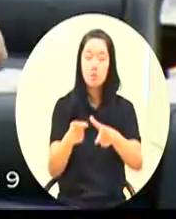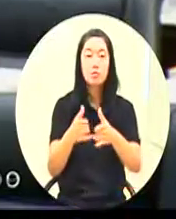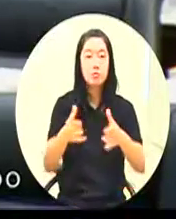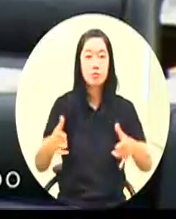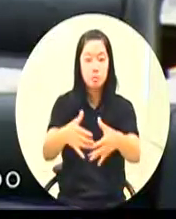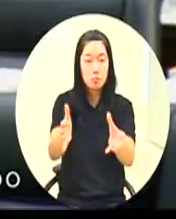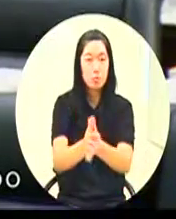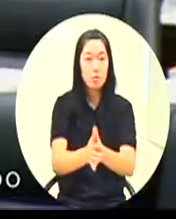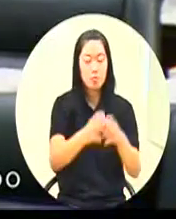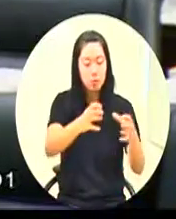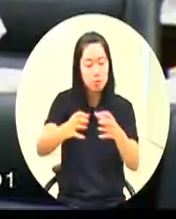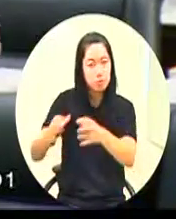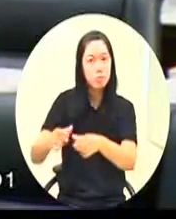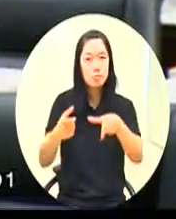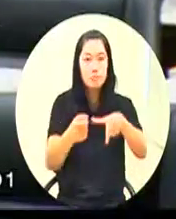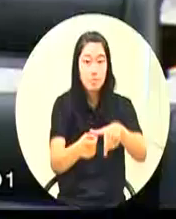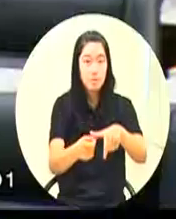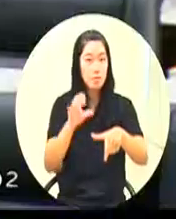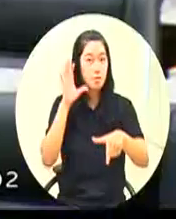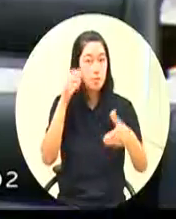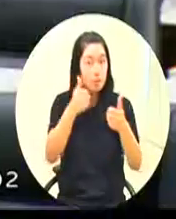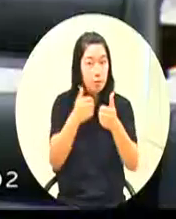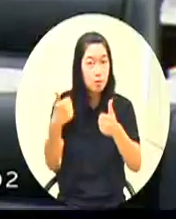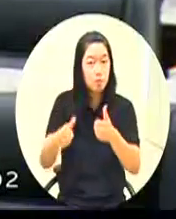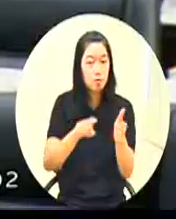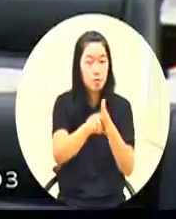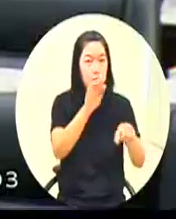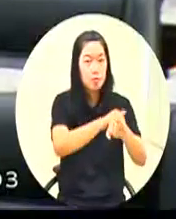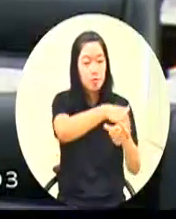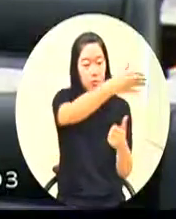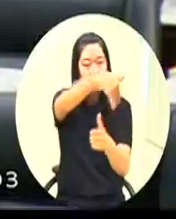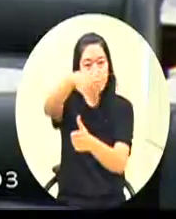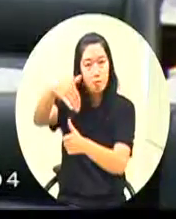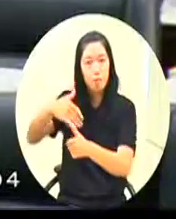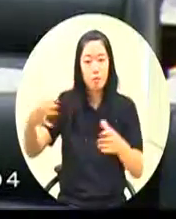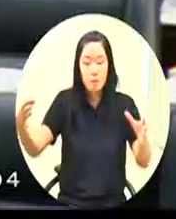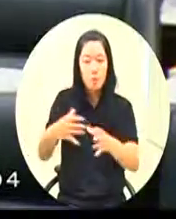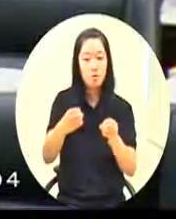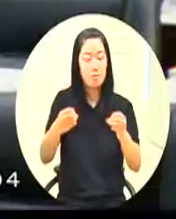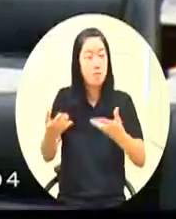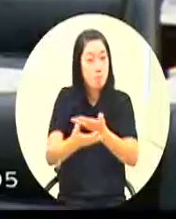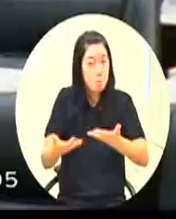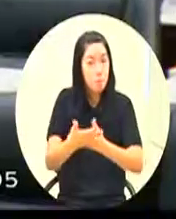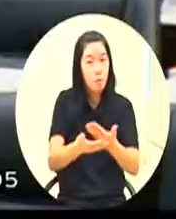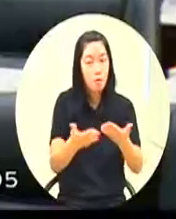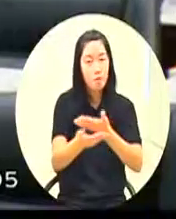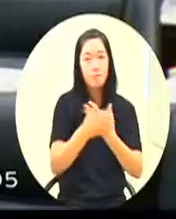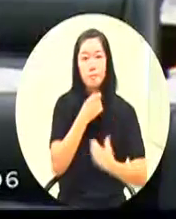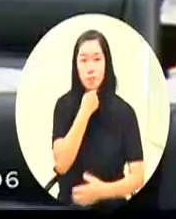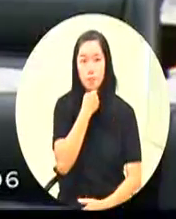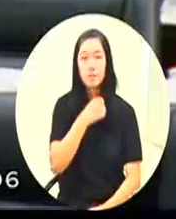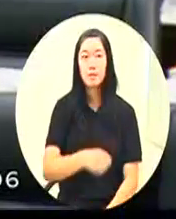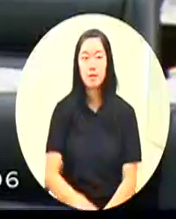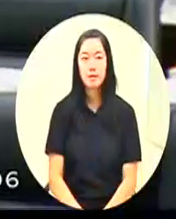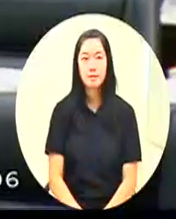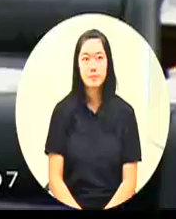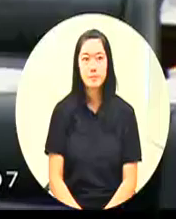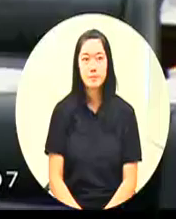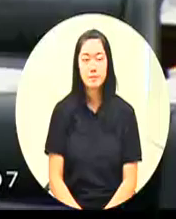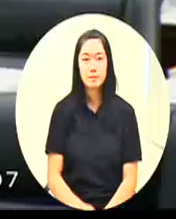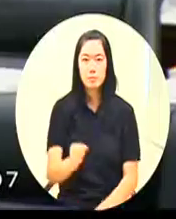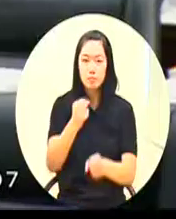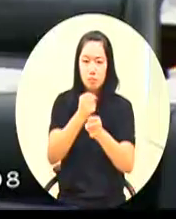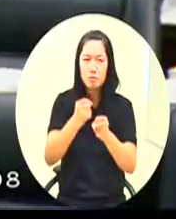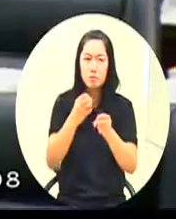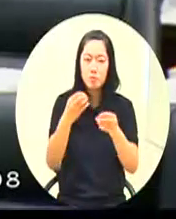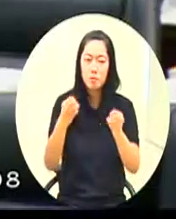开几次论坛也好，找不同的专家来沟通，然后来协调，然后赶快，然后做了一个很绵密的沟通